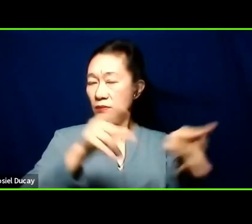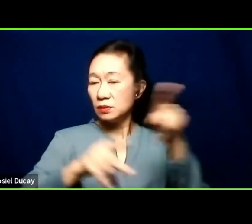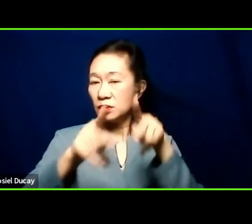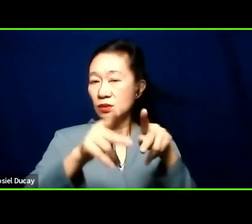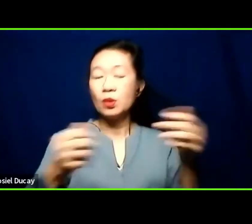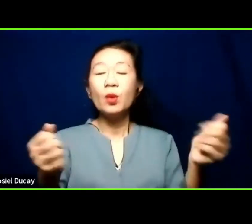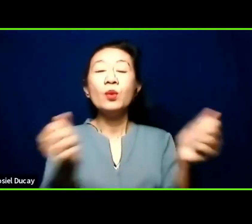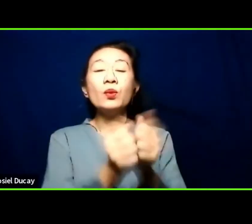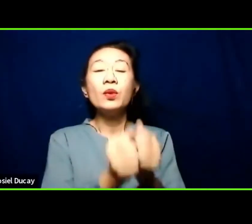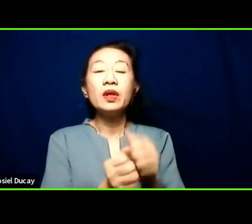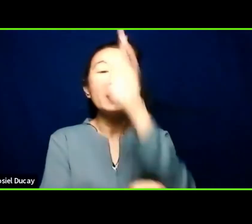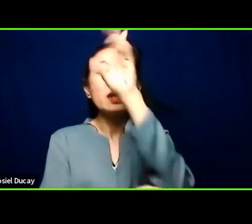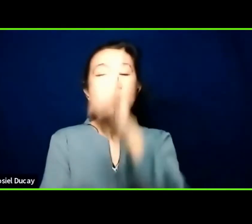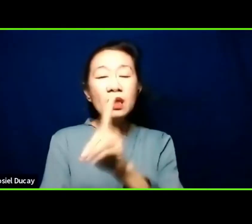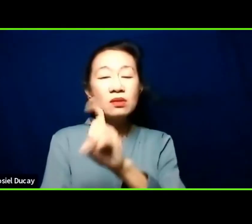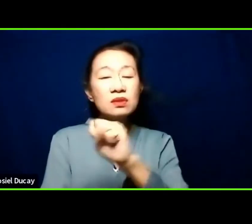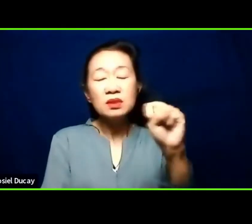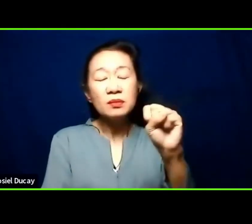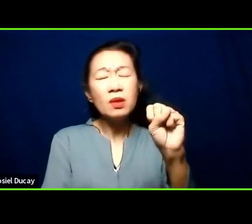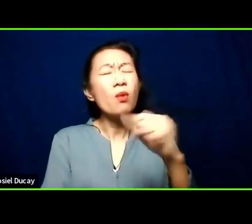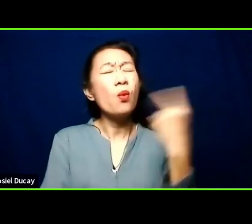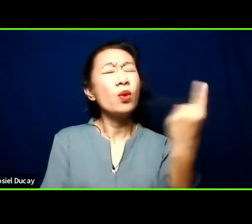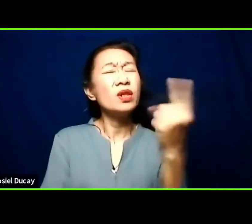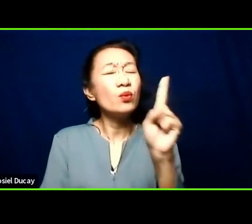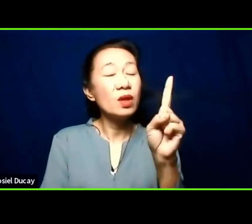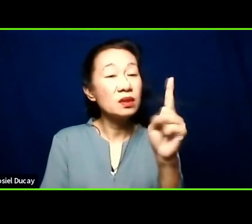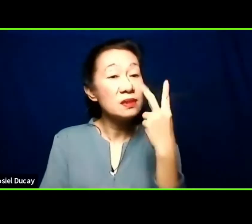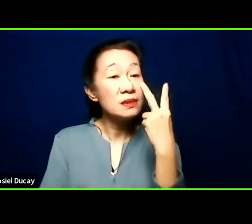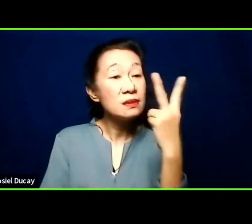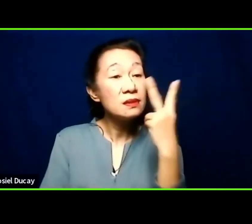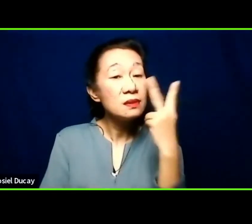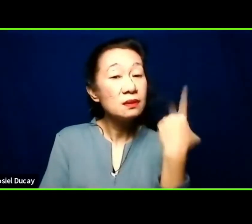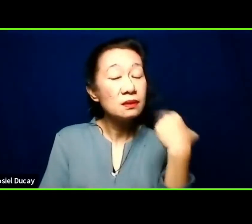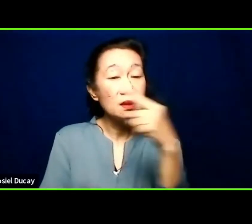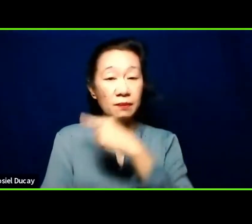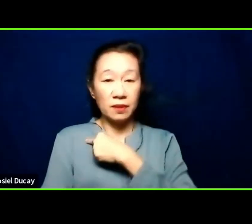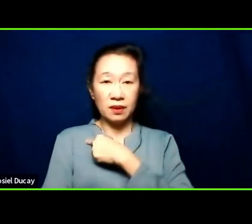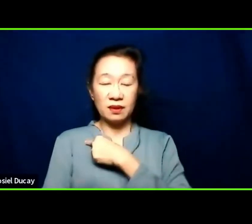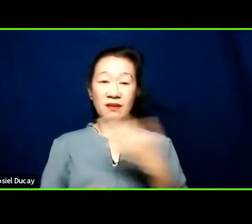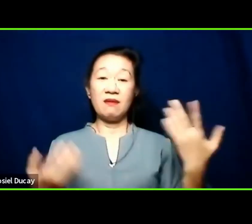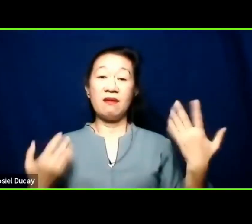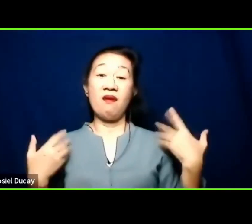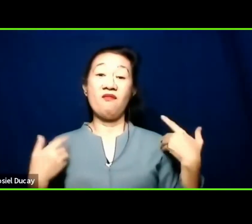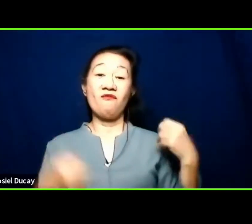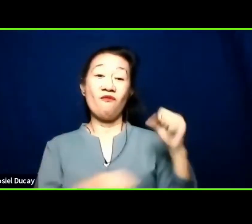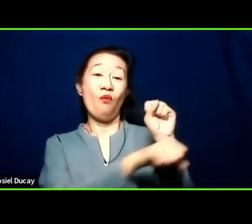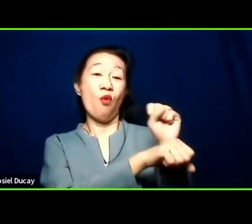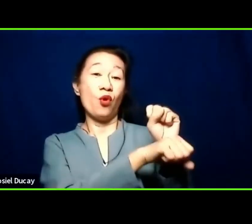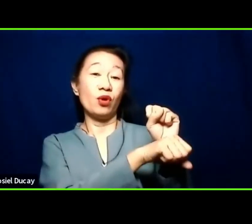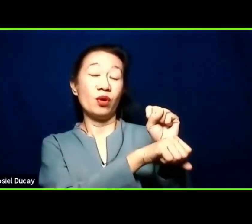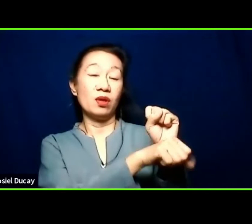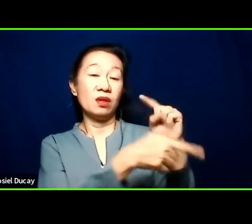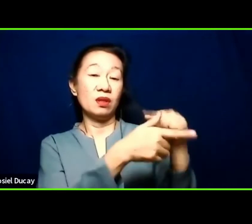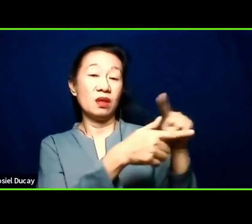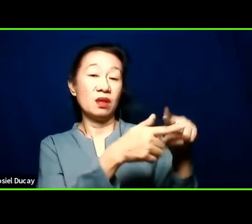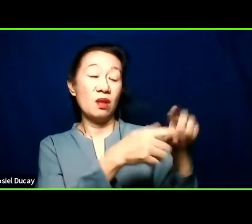Down syndrome. Iisa lang ang nakita namin na may hanap buhay. Tapos yung